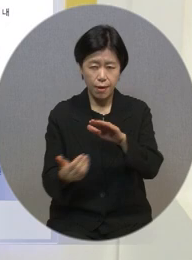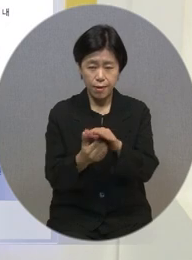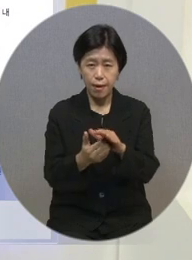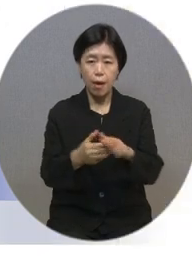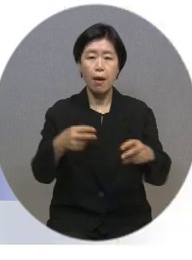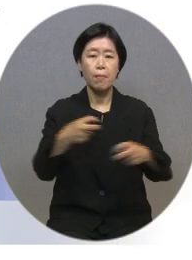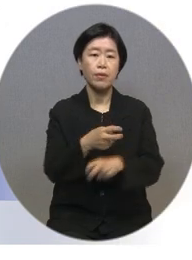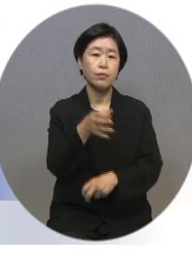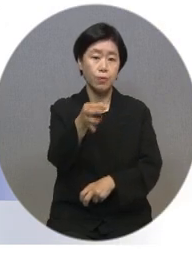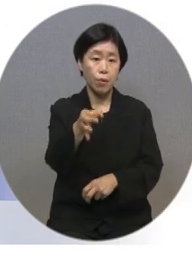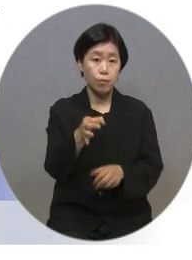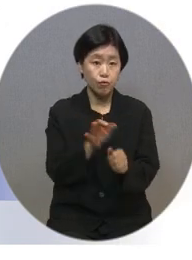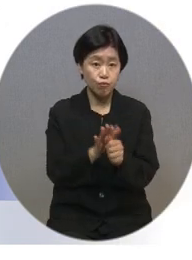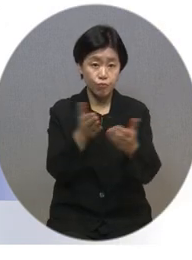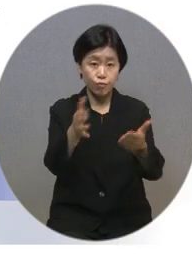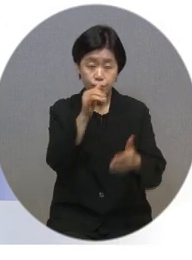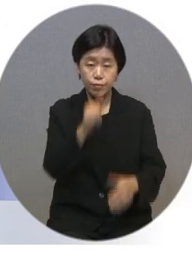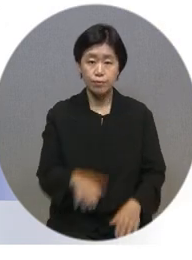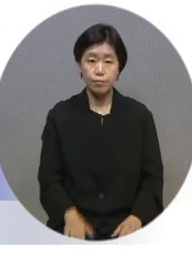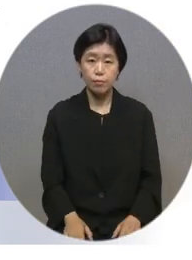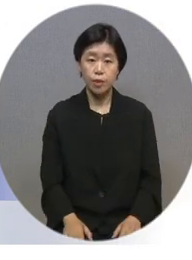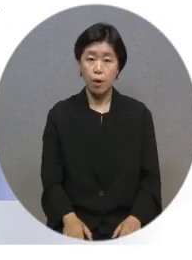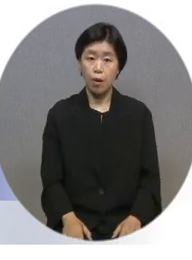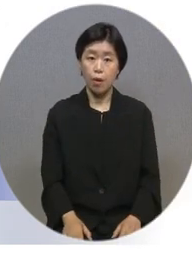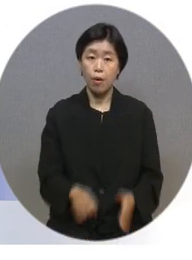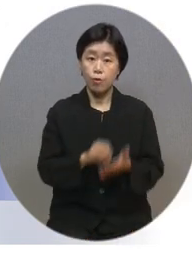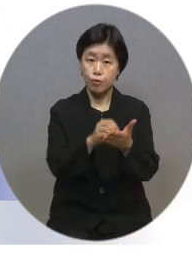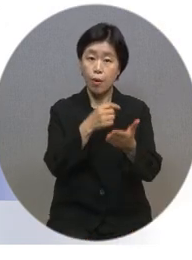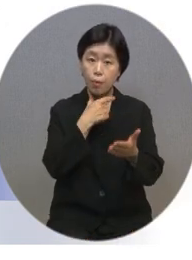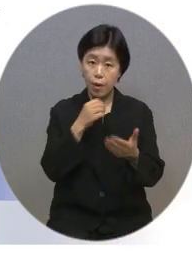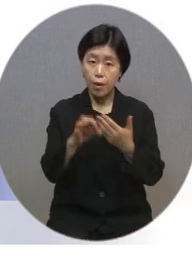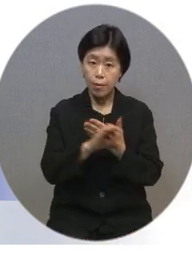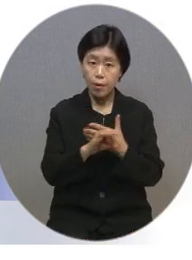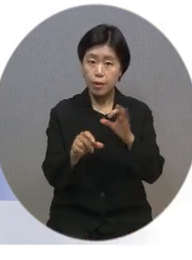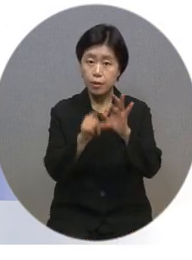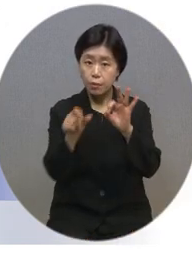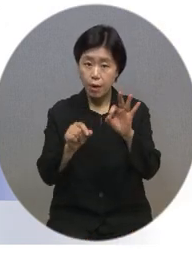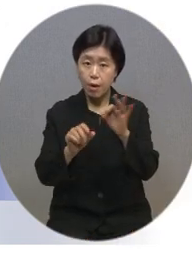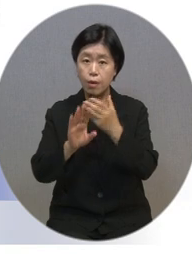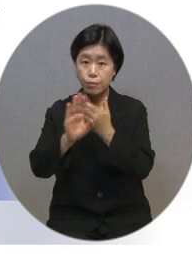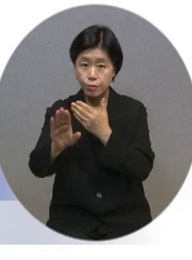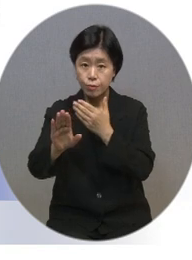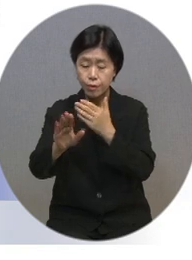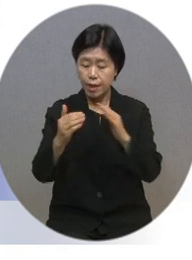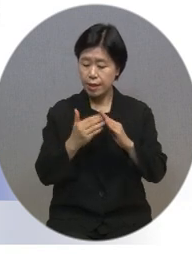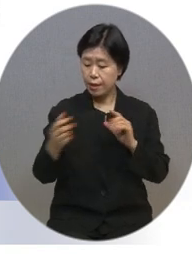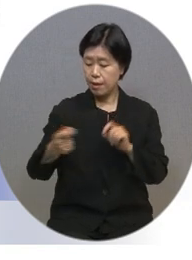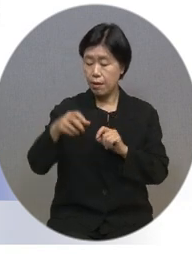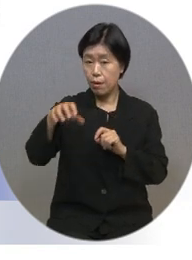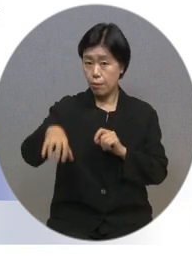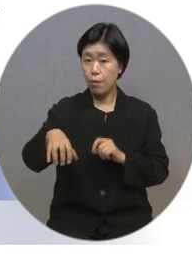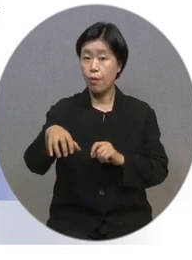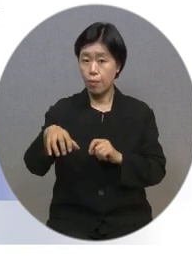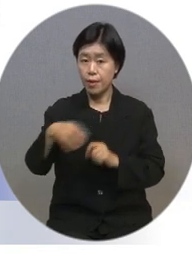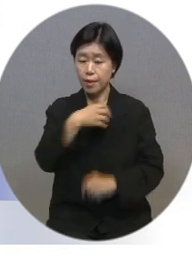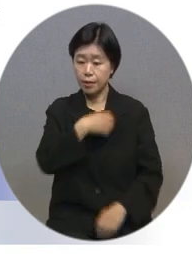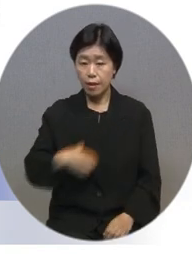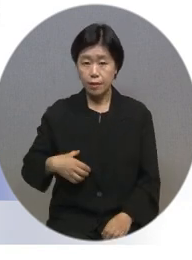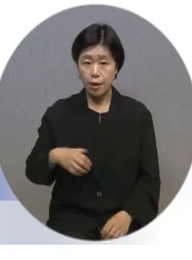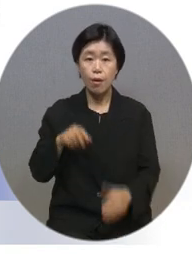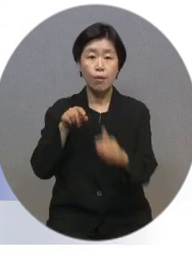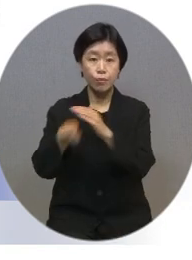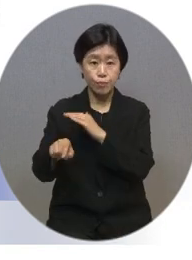지원합니다 지원받으려면 오는 10월 이후 거주지 동행정복지센터 방문 등을 통해이 성남시 장애인